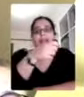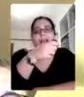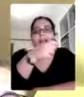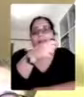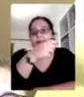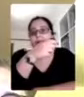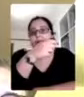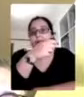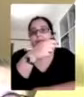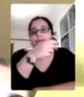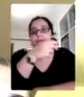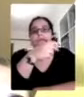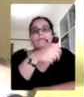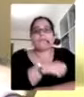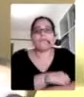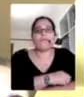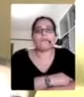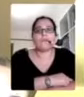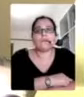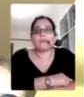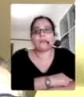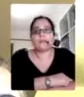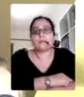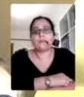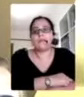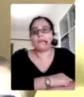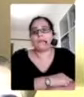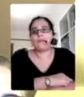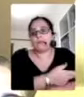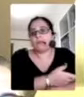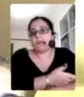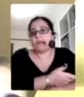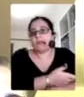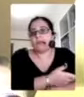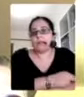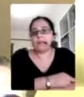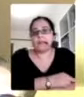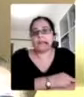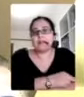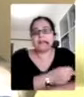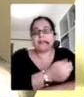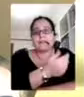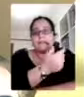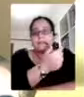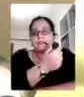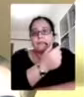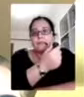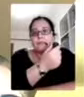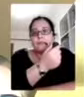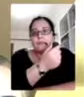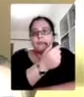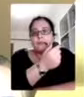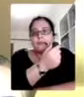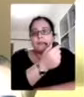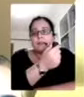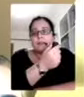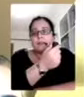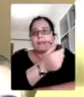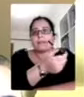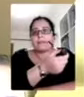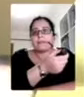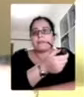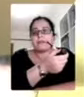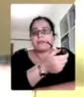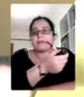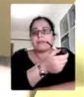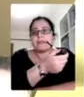var. Herkes kendi doğrusunu kendi tecrübesiyle oturtması en doğru olan şeydir. Yani. Diğeri söylenen şeylerin hiçbirisi kural